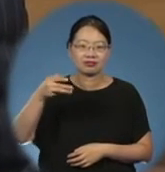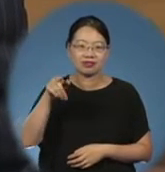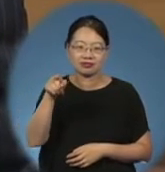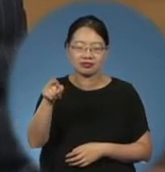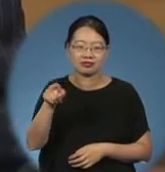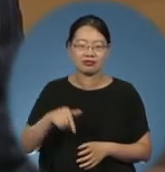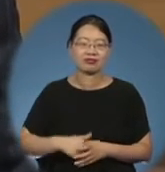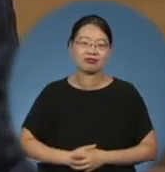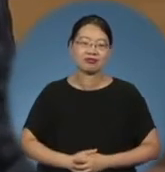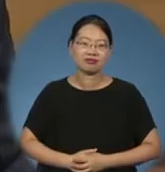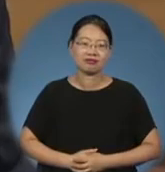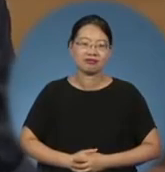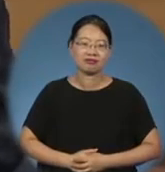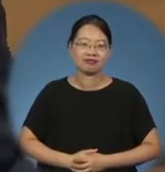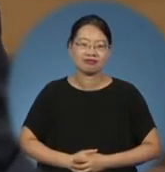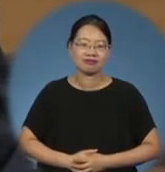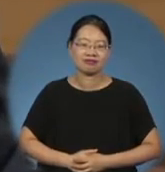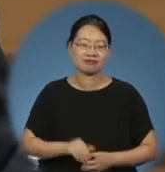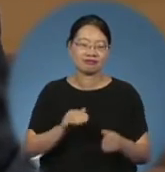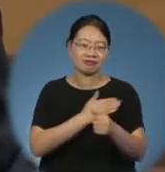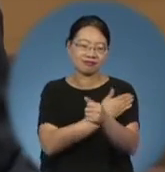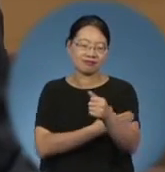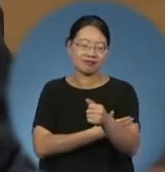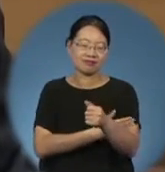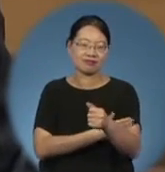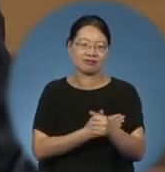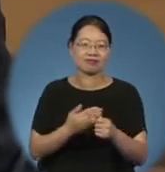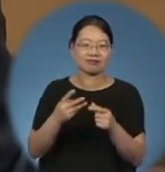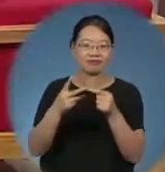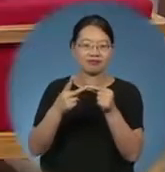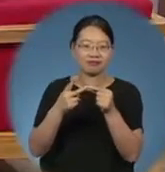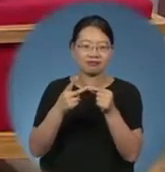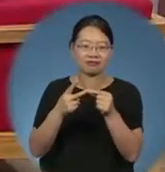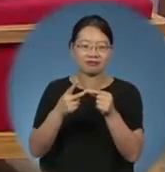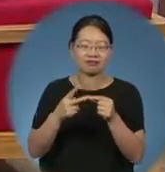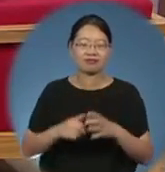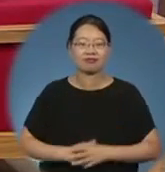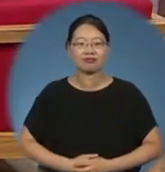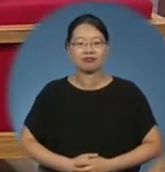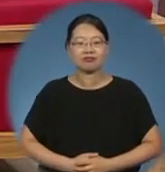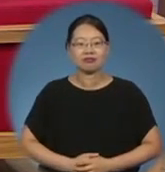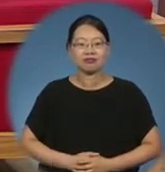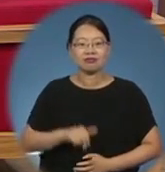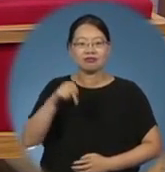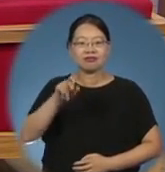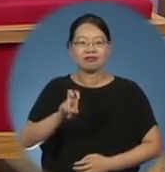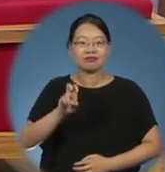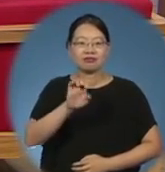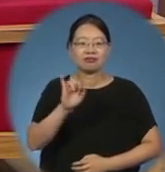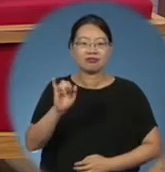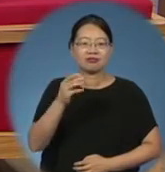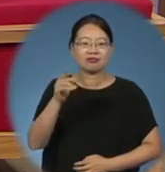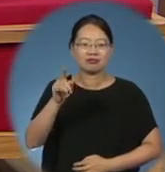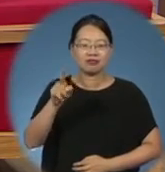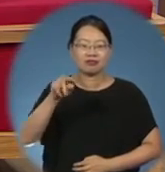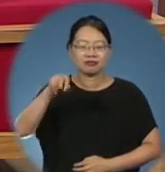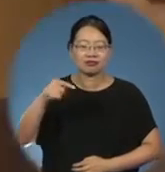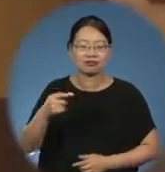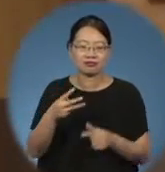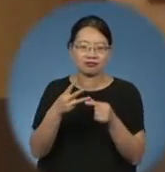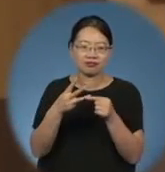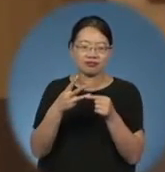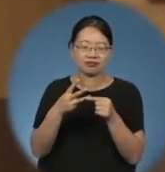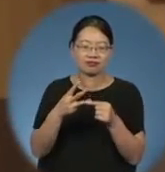이제 뭐 에 두 말할 것 없이 능력이 없으면 안됩니다 컴퓨터는 슴을 능력 그 다음에 이제 컴퓨터 먼트